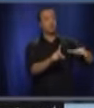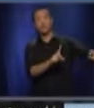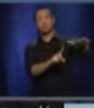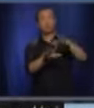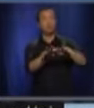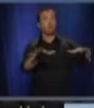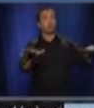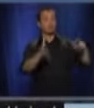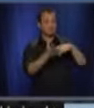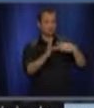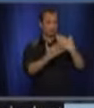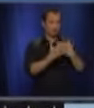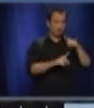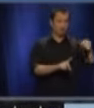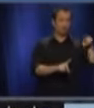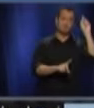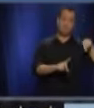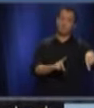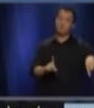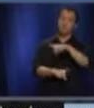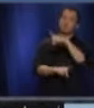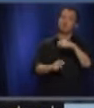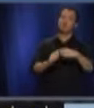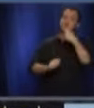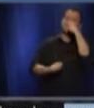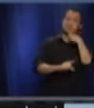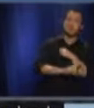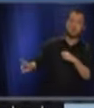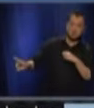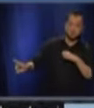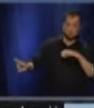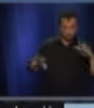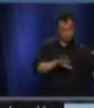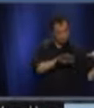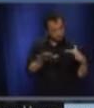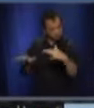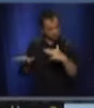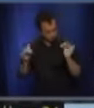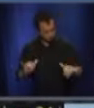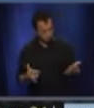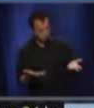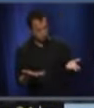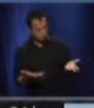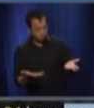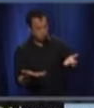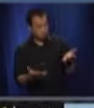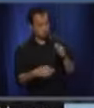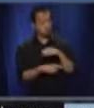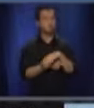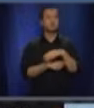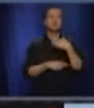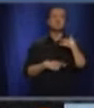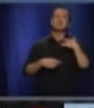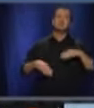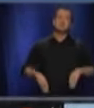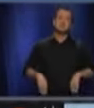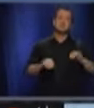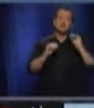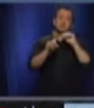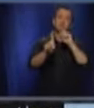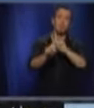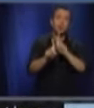faire tester l'enfant pour qu'il puisse retourner à l'école. Est-ce qu'on continue d'utiliser cette démarche-là? Je sais que vous n'êtes pas ministre de l'Éducation. Non, mais je demanderai au docteur Arruda